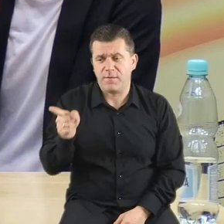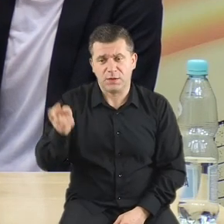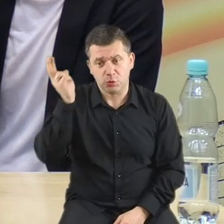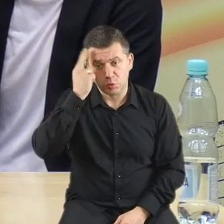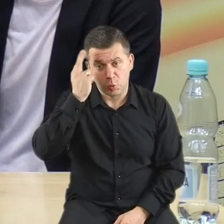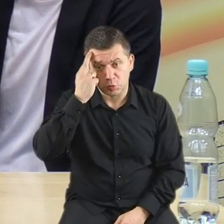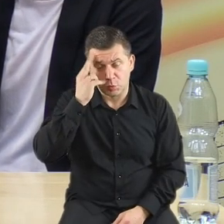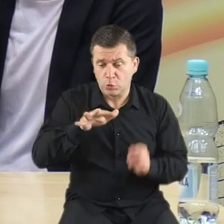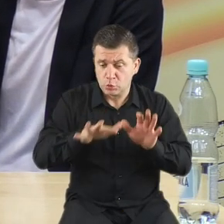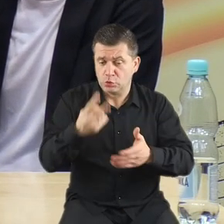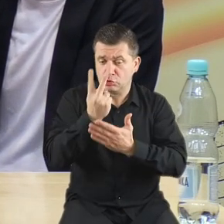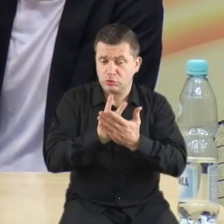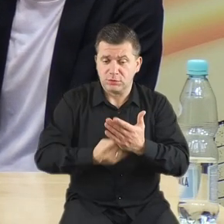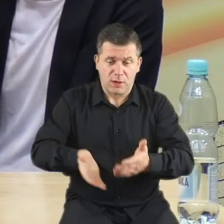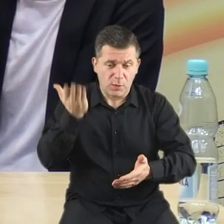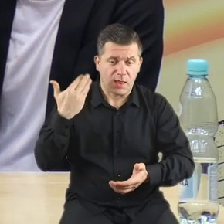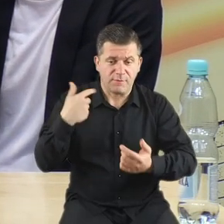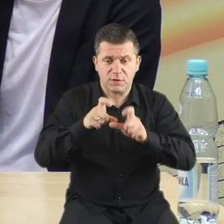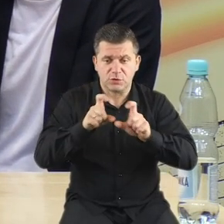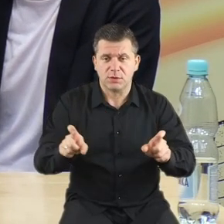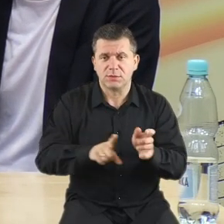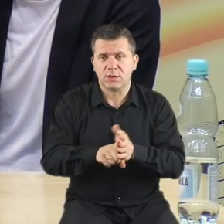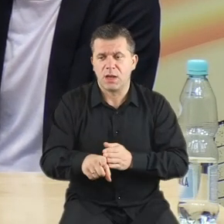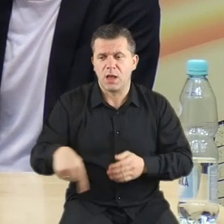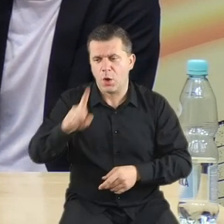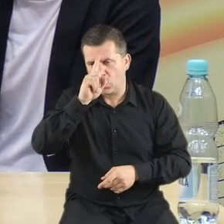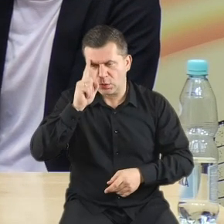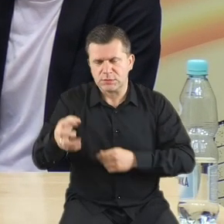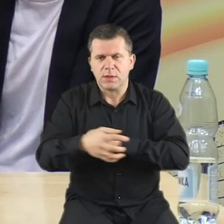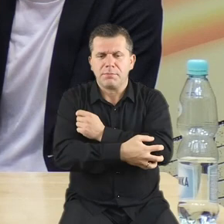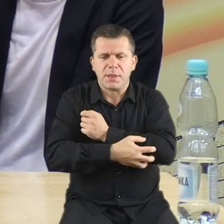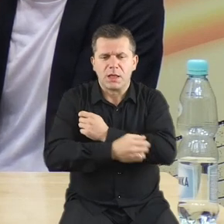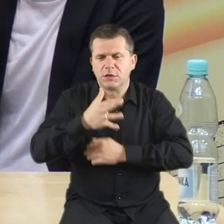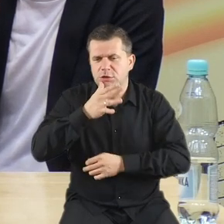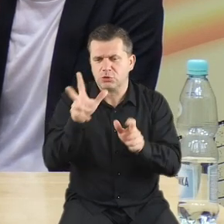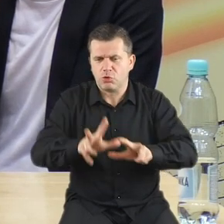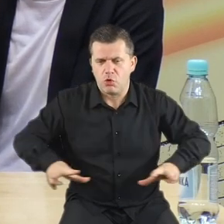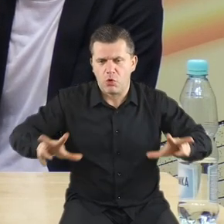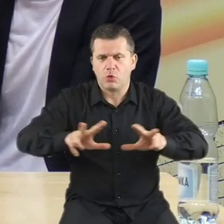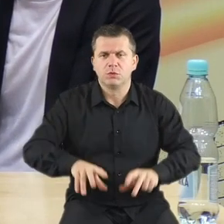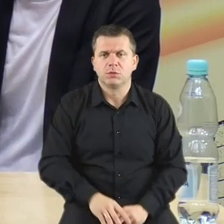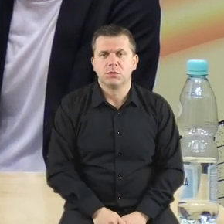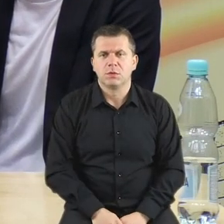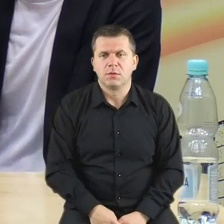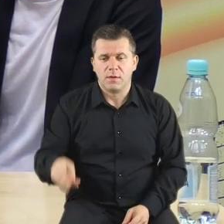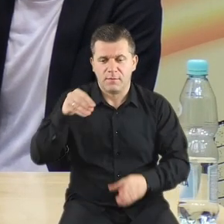jakby czytałem o tamtych czasach. No wydaje mi się, że dla takich ludzi jak oni, z biednej żydowskiej rodziny w